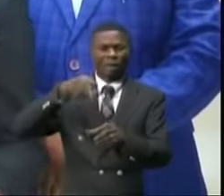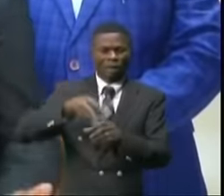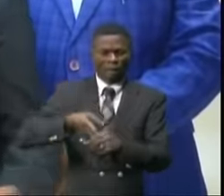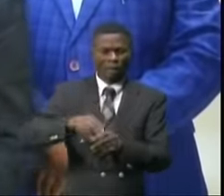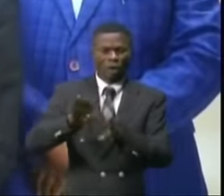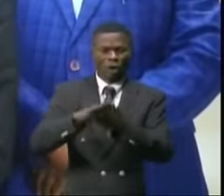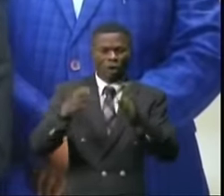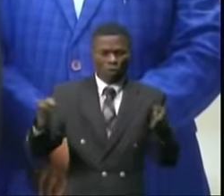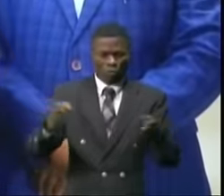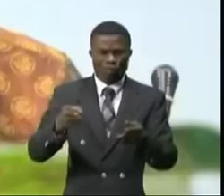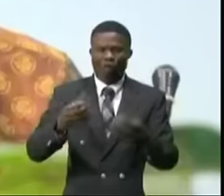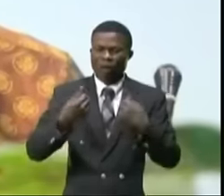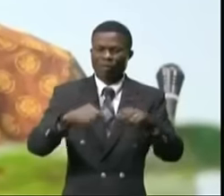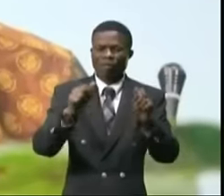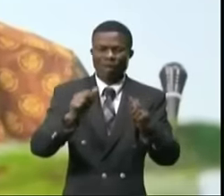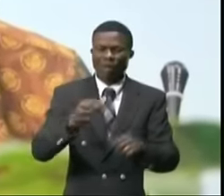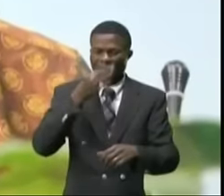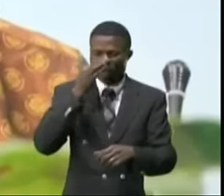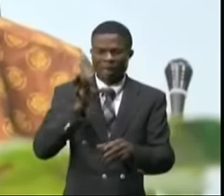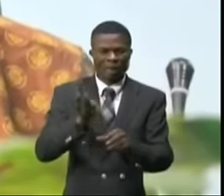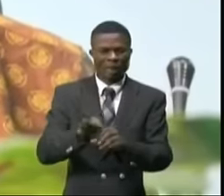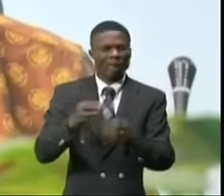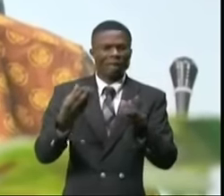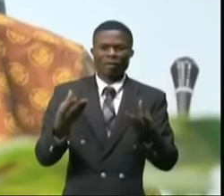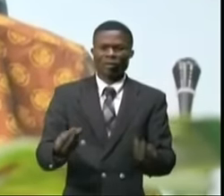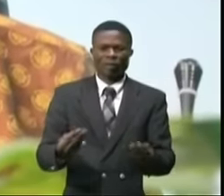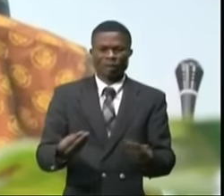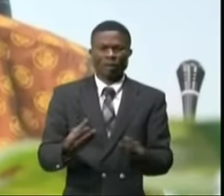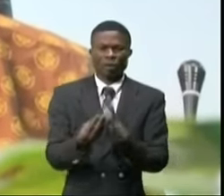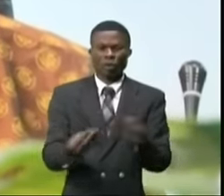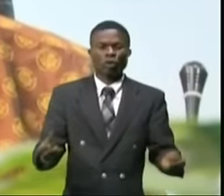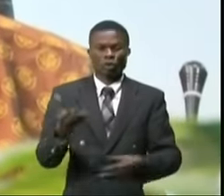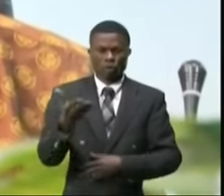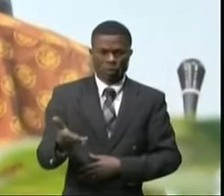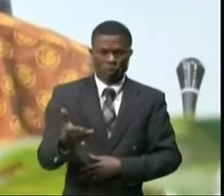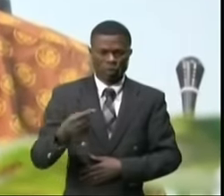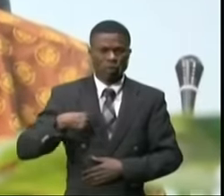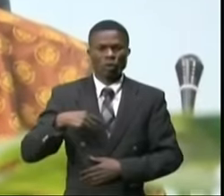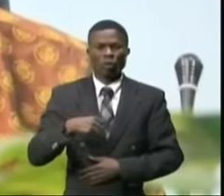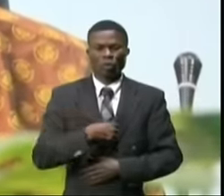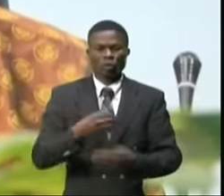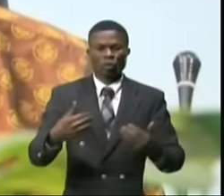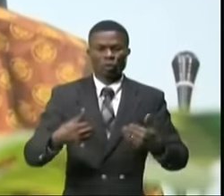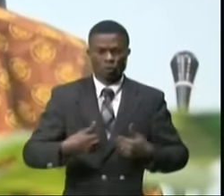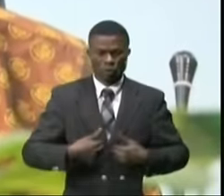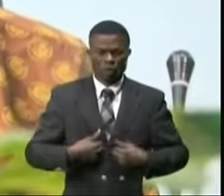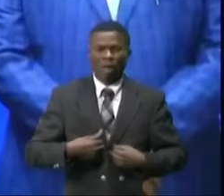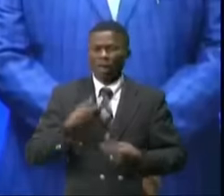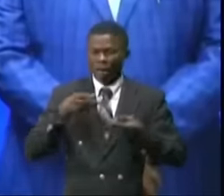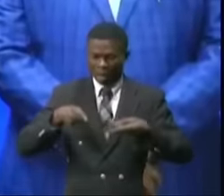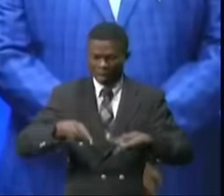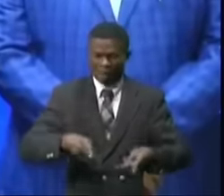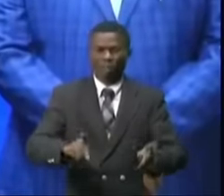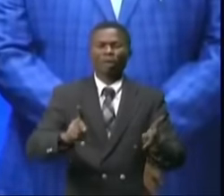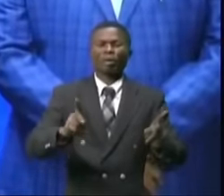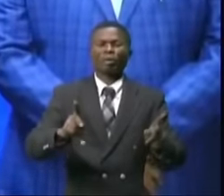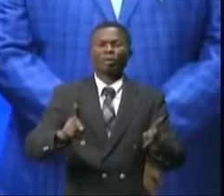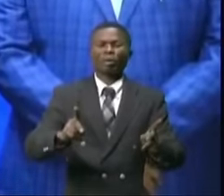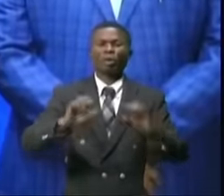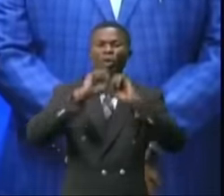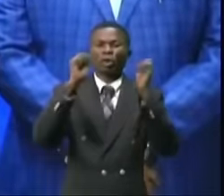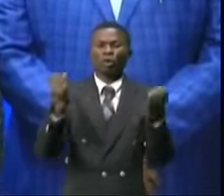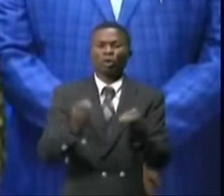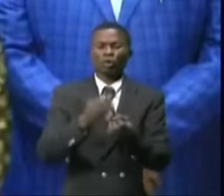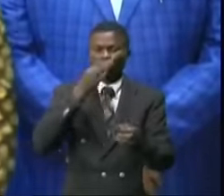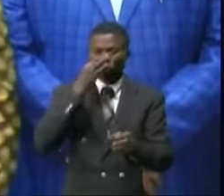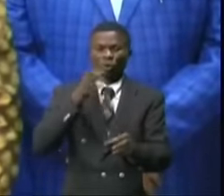les produits seront en suffisance. Donc le problème est résolu et nous avons instruit Engen maintenant là,